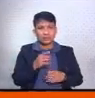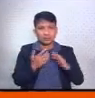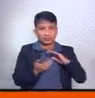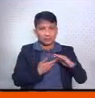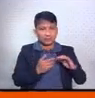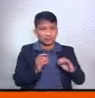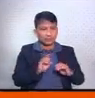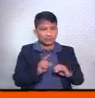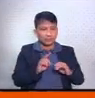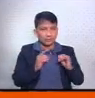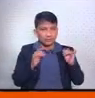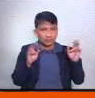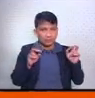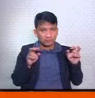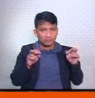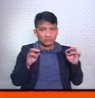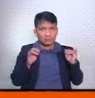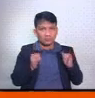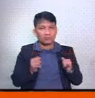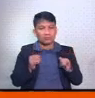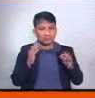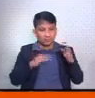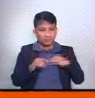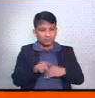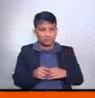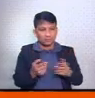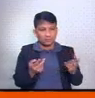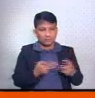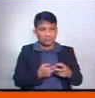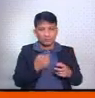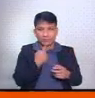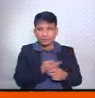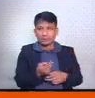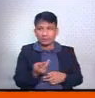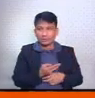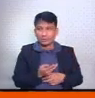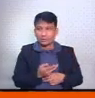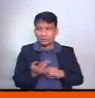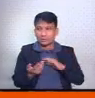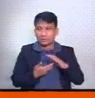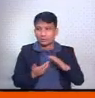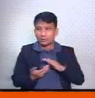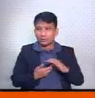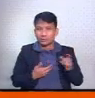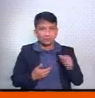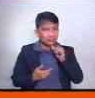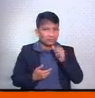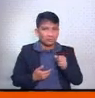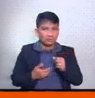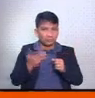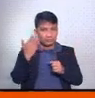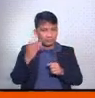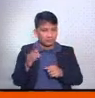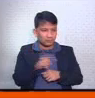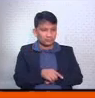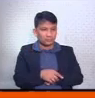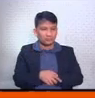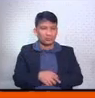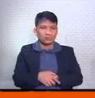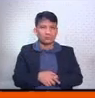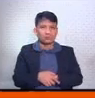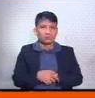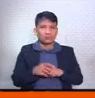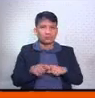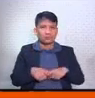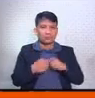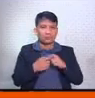kliyente kung ano yung issue naman. Eh, meron daw silang sabi naman ng kliyente, hindi ang amin lang kanya, eh, ipatupad